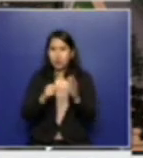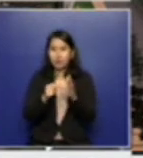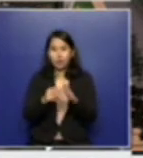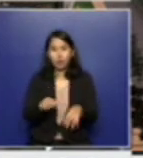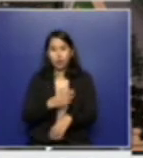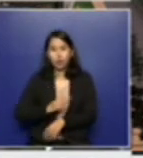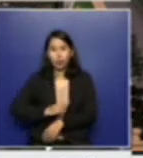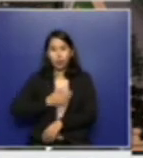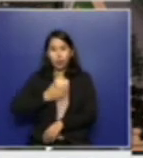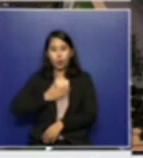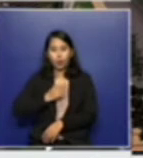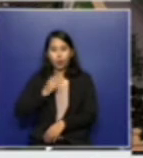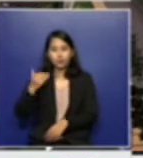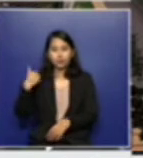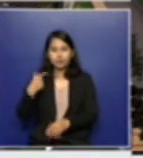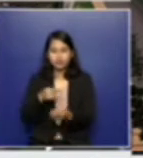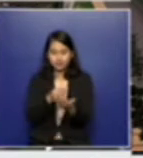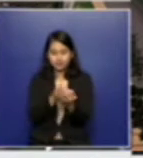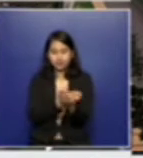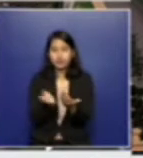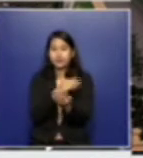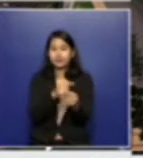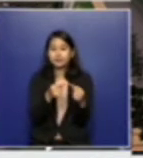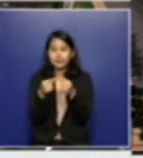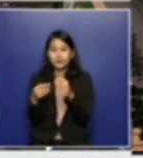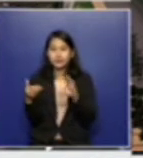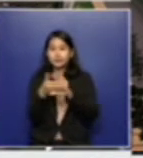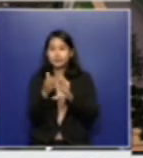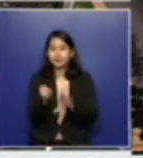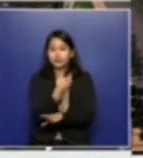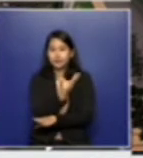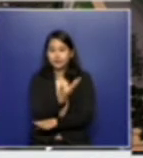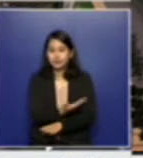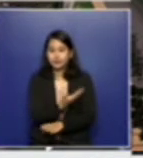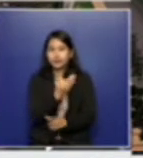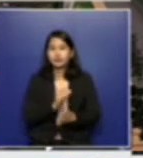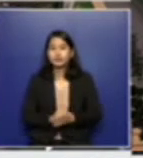ามากเลยครับขออนุญาตสไลด์แผ่นต่อไปครับ